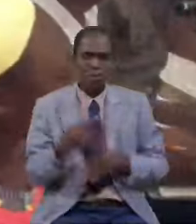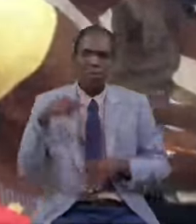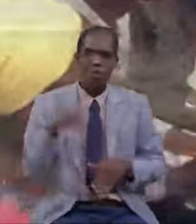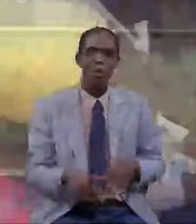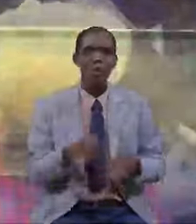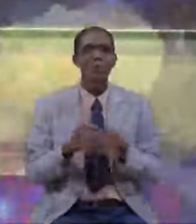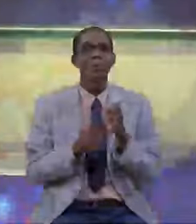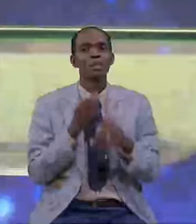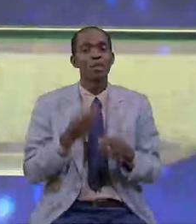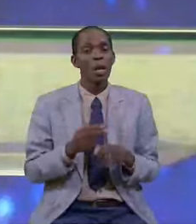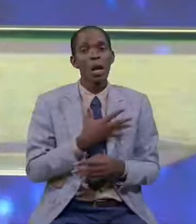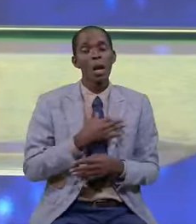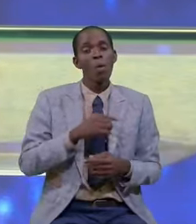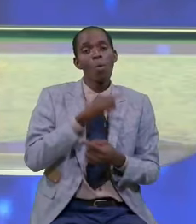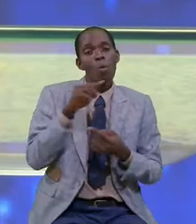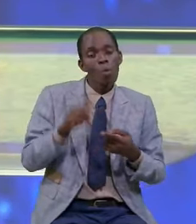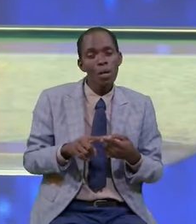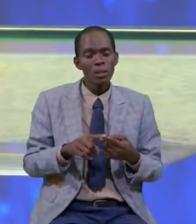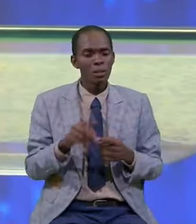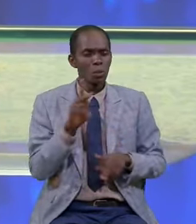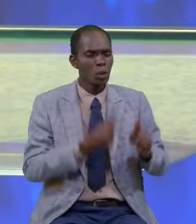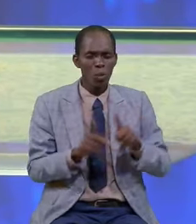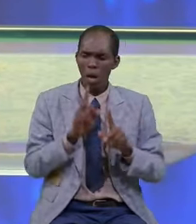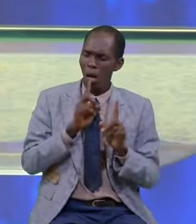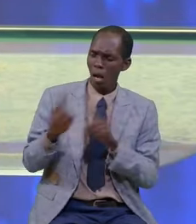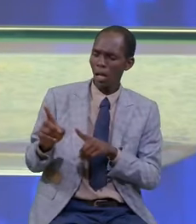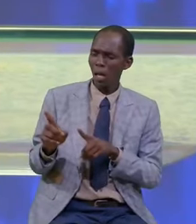vous. Quand ils disent qu'il n'est pas là,